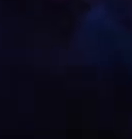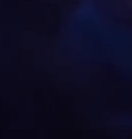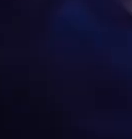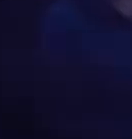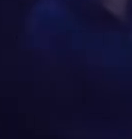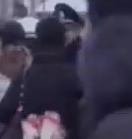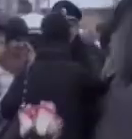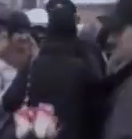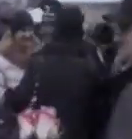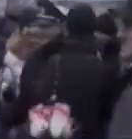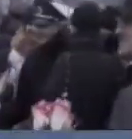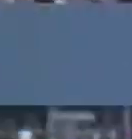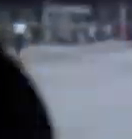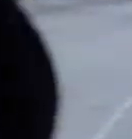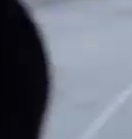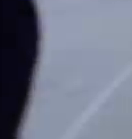Музика